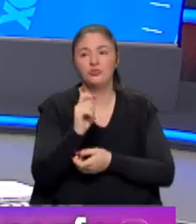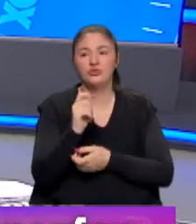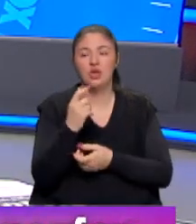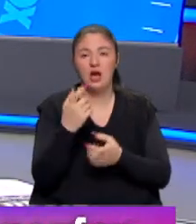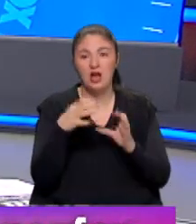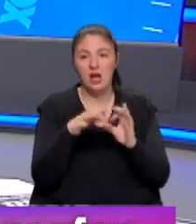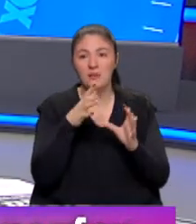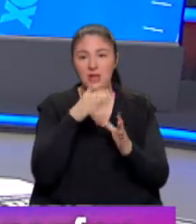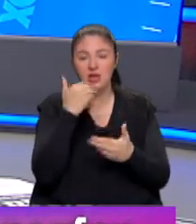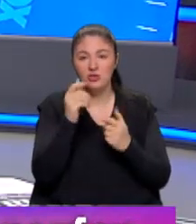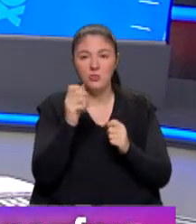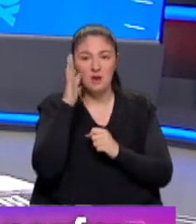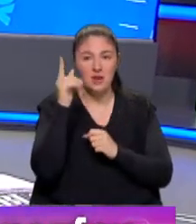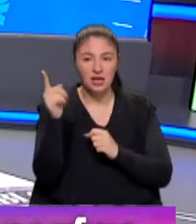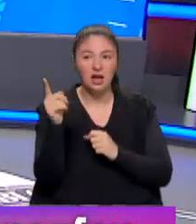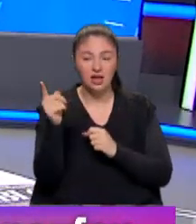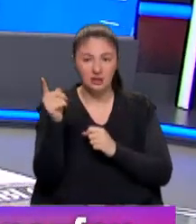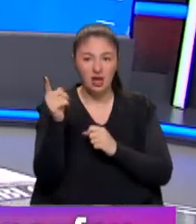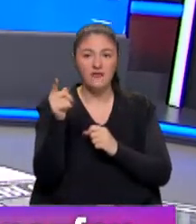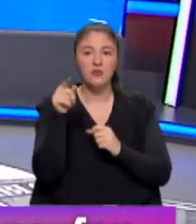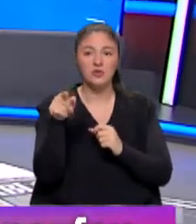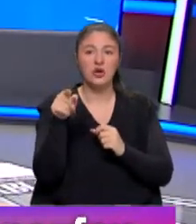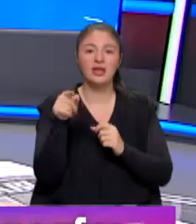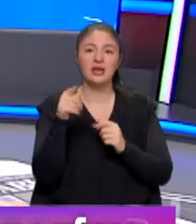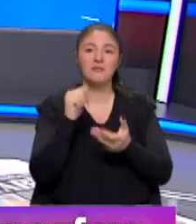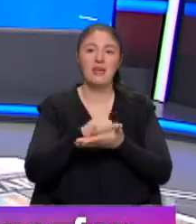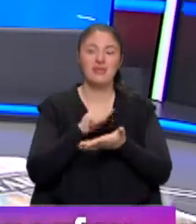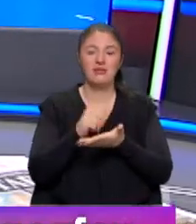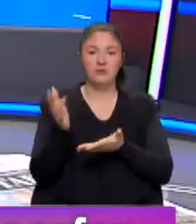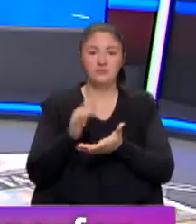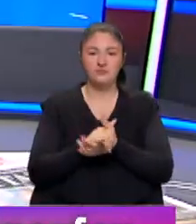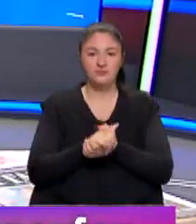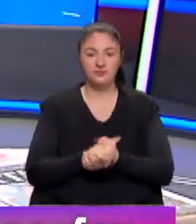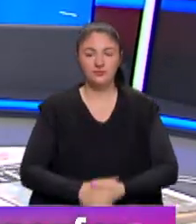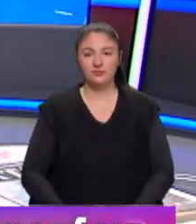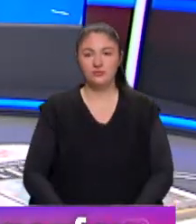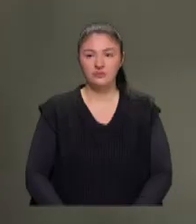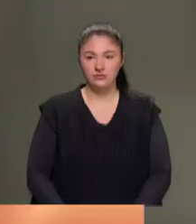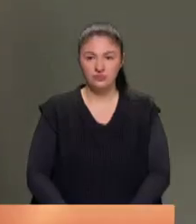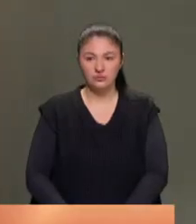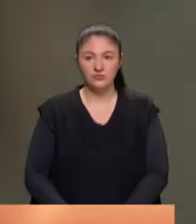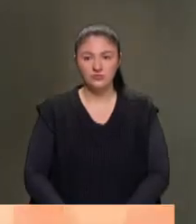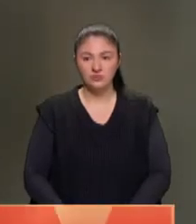bilgiler paylaşılıyor. Amerika Birleşik Devletleri'nde ve buradaki medyada.